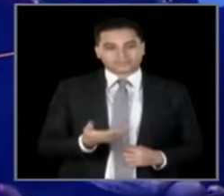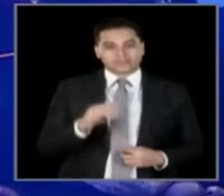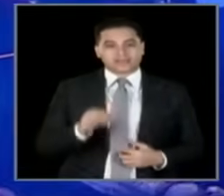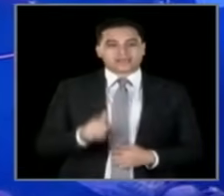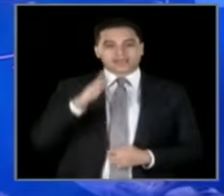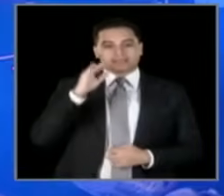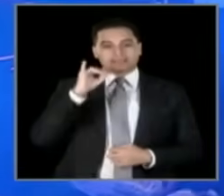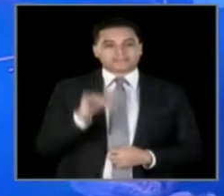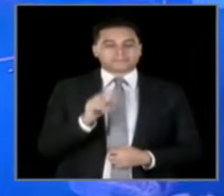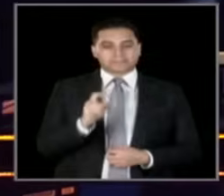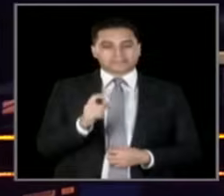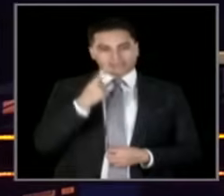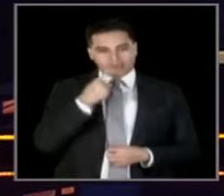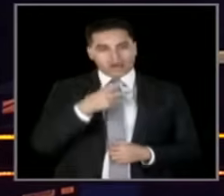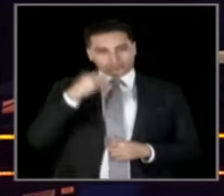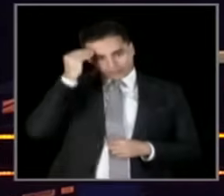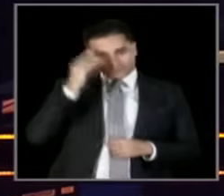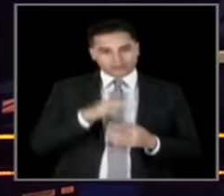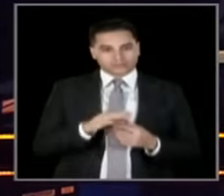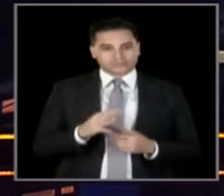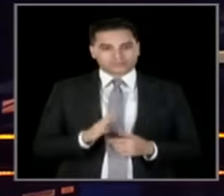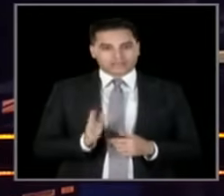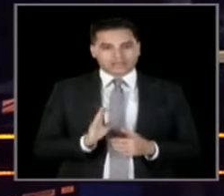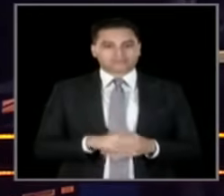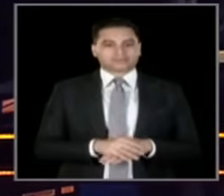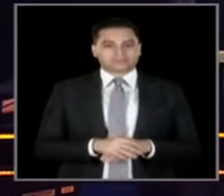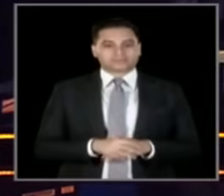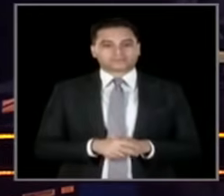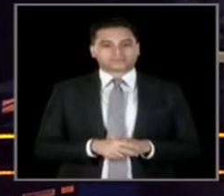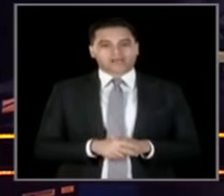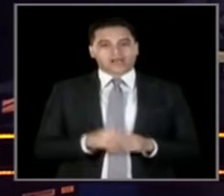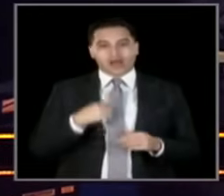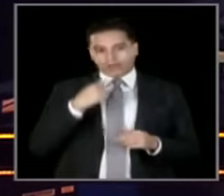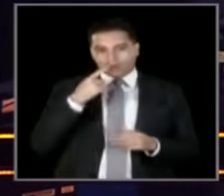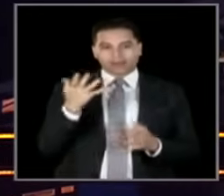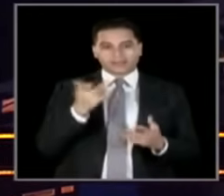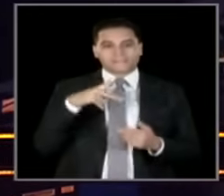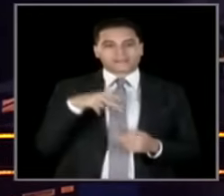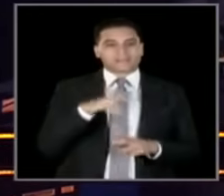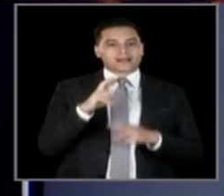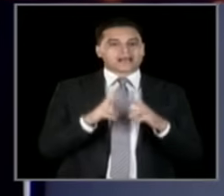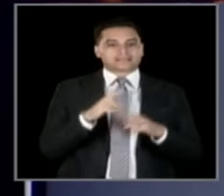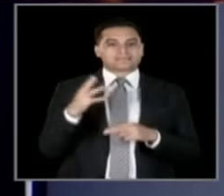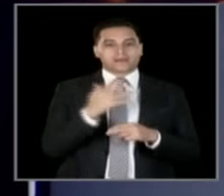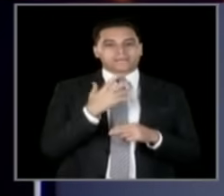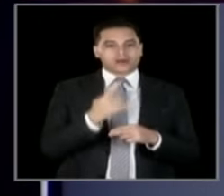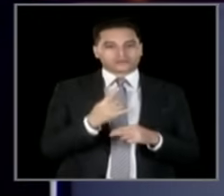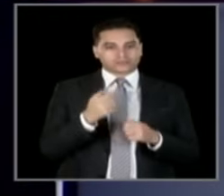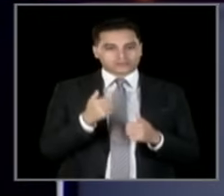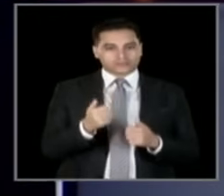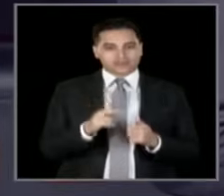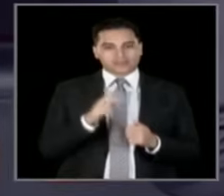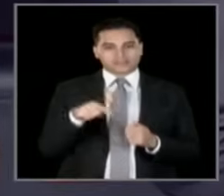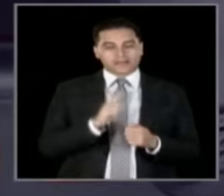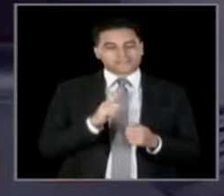ياسمين تعالي مكاني. عايز تعرفي إيه اللي حصل؟ لا. طيب أنا قلت 8 أسئلة من 10، أسئلة